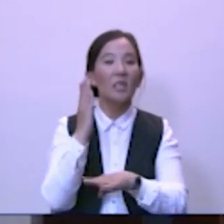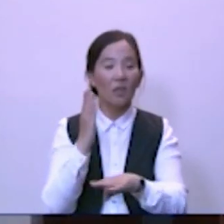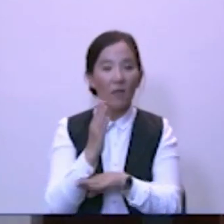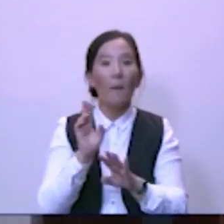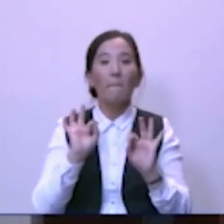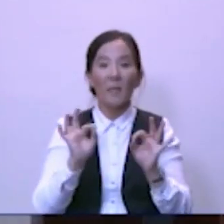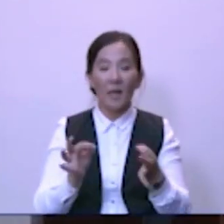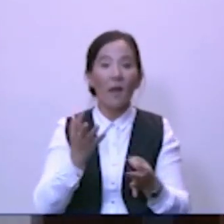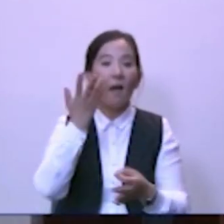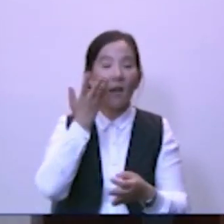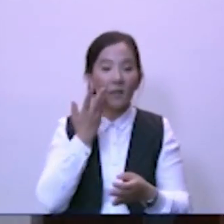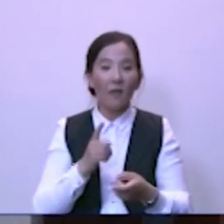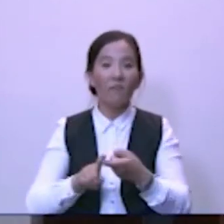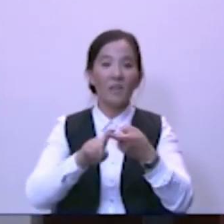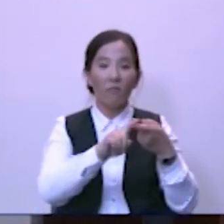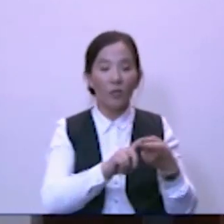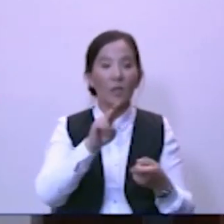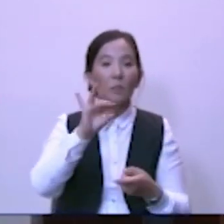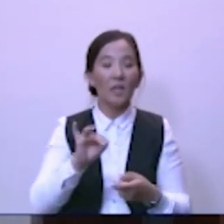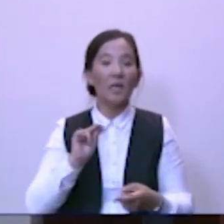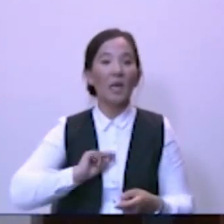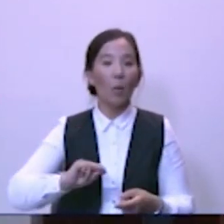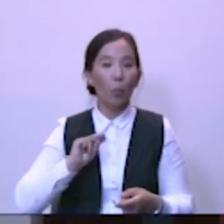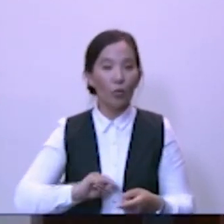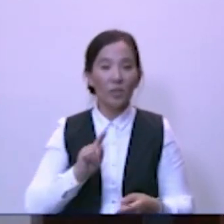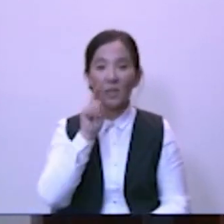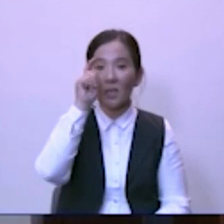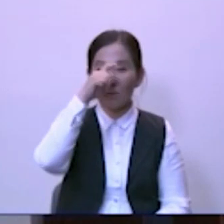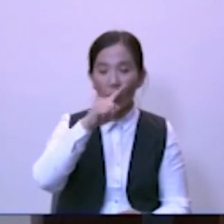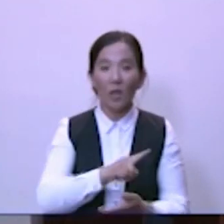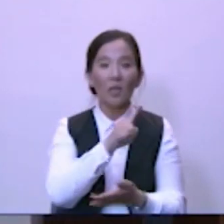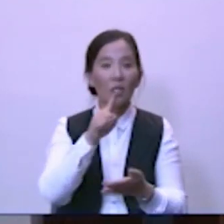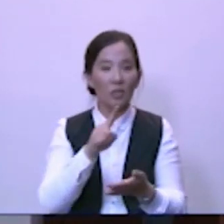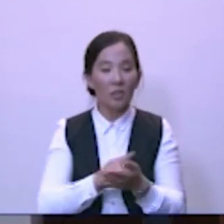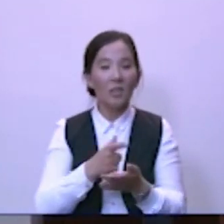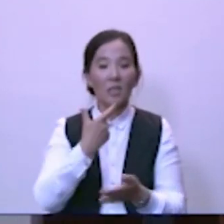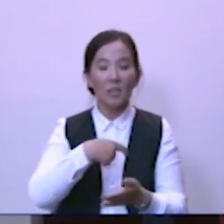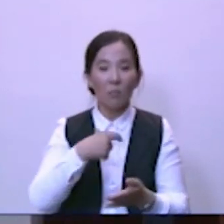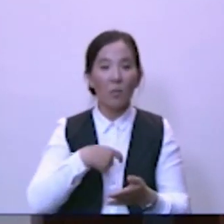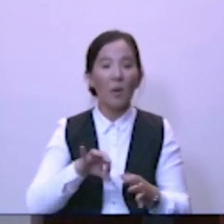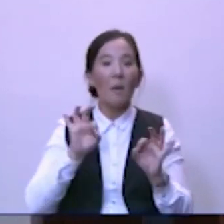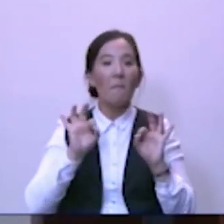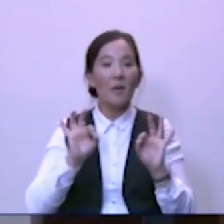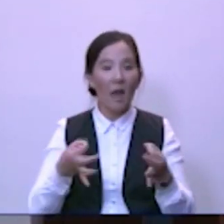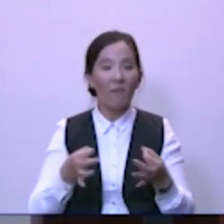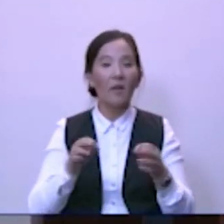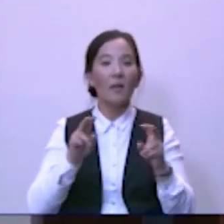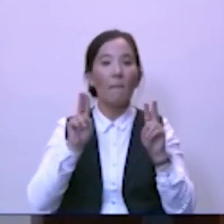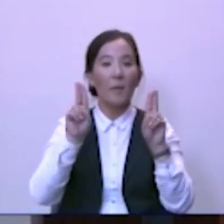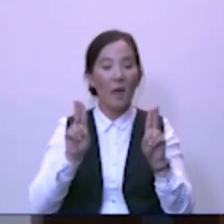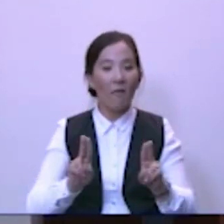при взаимодействии при работе с кислотами мы обязательно должны соблюдать правила безопасности